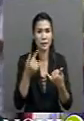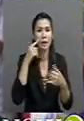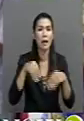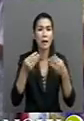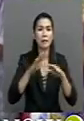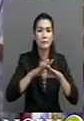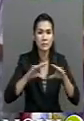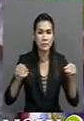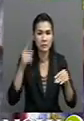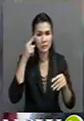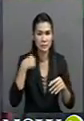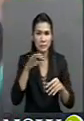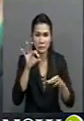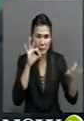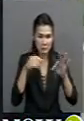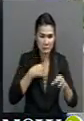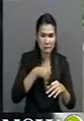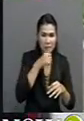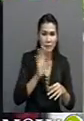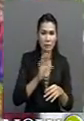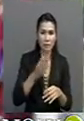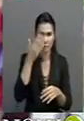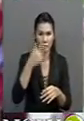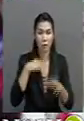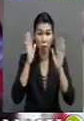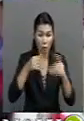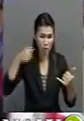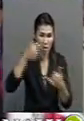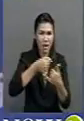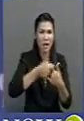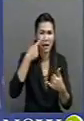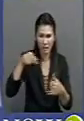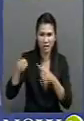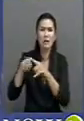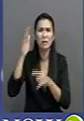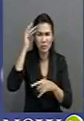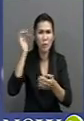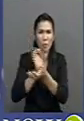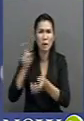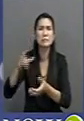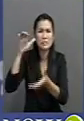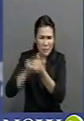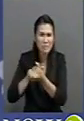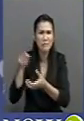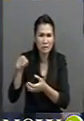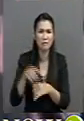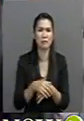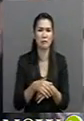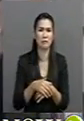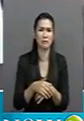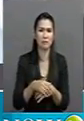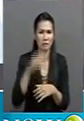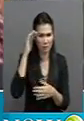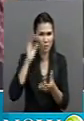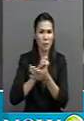ราบรื่นไม่มีการเลือกปฏิบัตินะฮะเพราะว่าคนที่ทำร้ายก็เป็นตำรวจด้วยคนที่เป็นสามีก็เป็นต